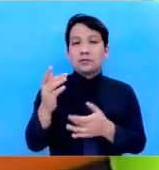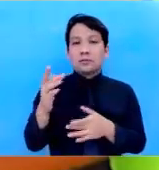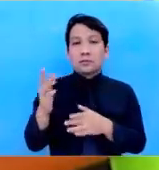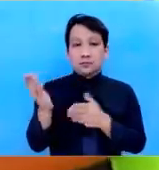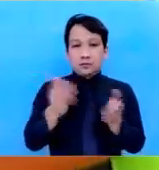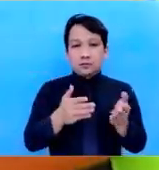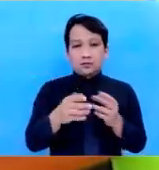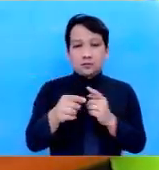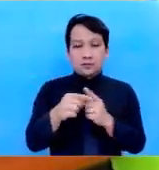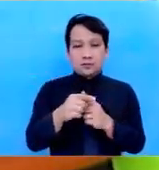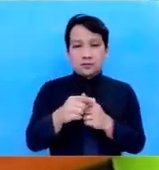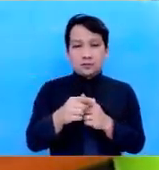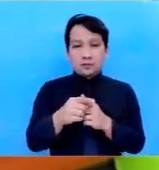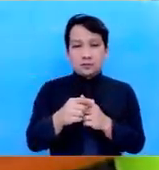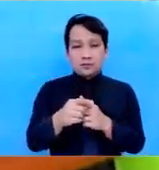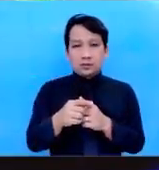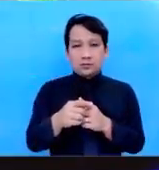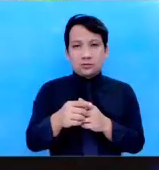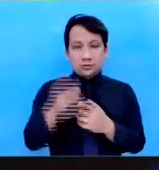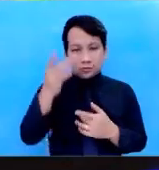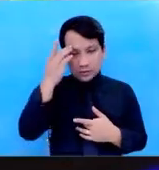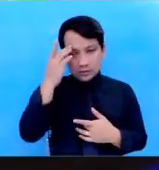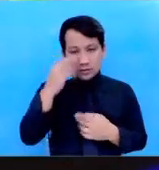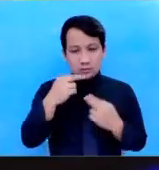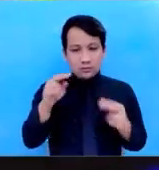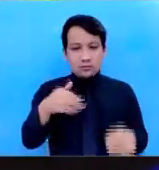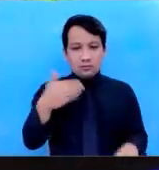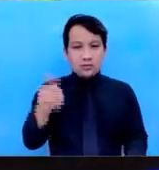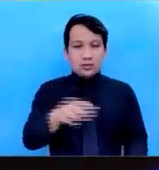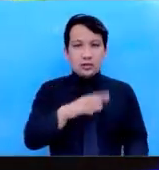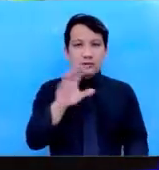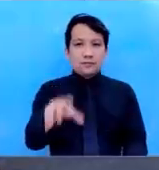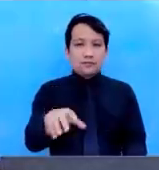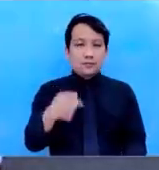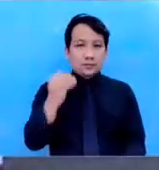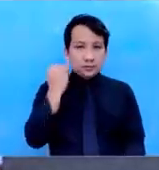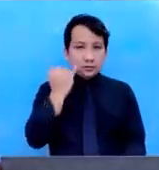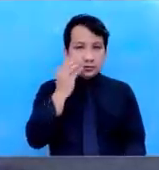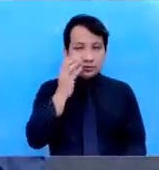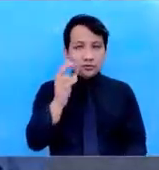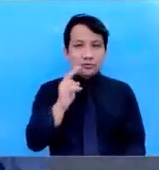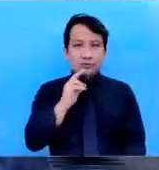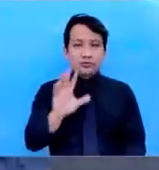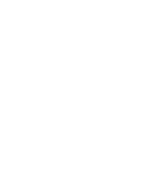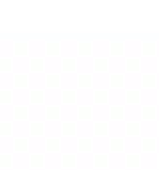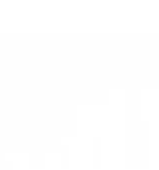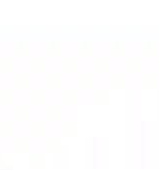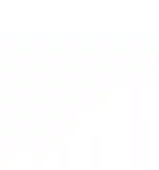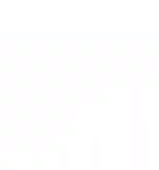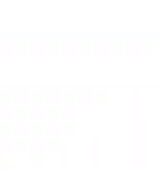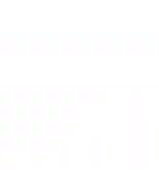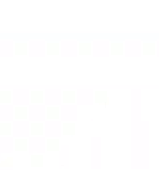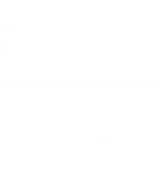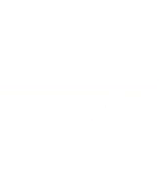ang severe at critical cases. Nagbabalita mula sa Frontline, JC Cosico, News 5.